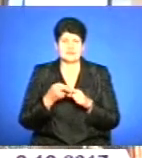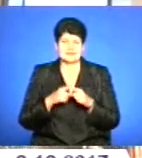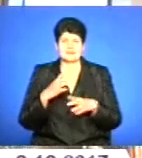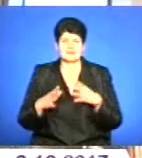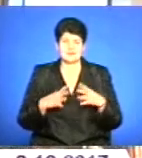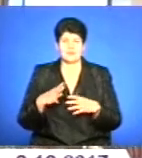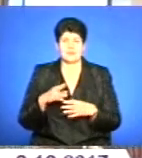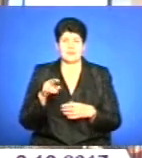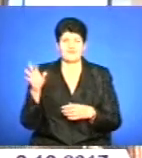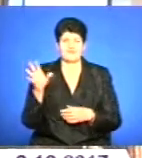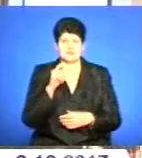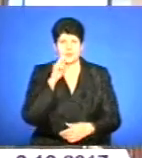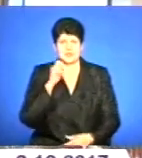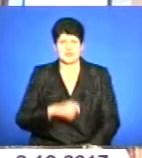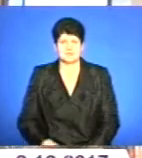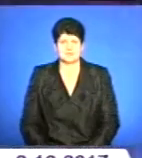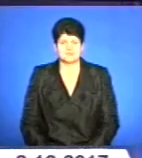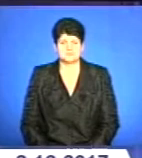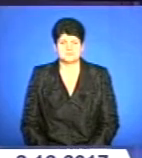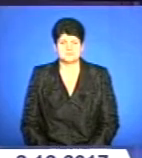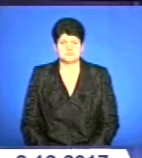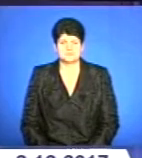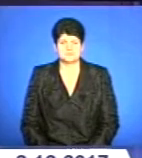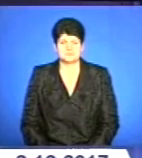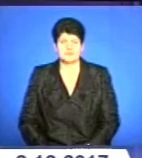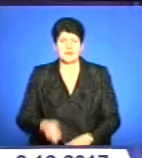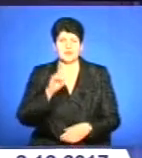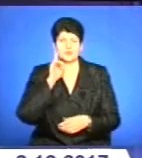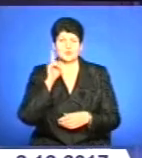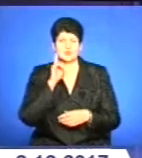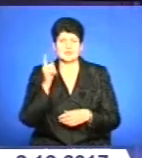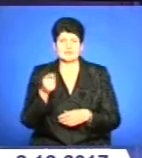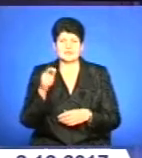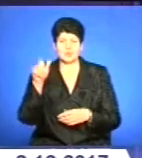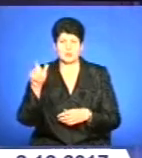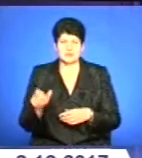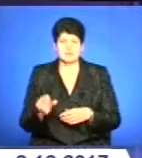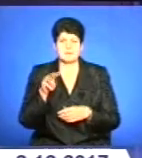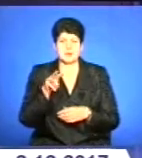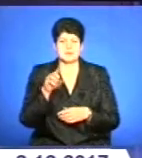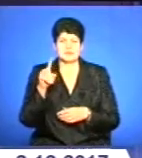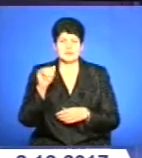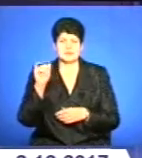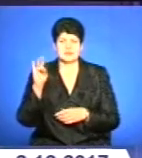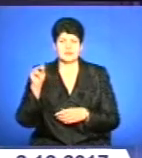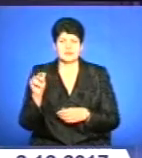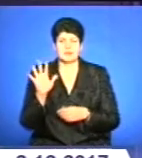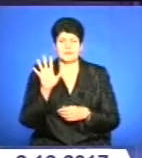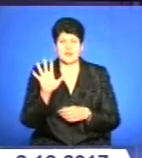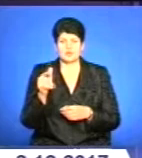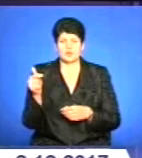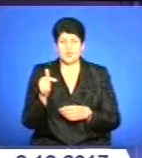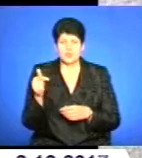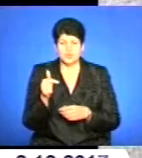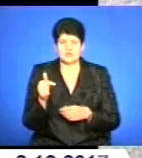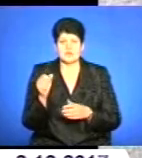Соломія Струс, Василь Панчук, Вісті ТТБ. Юна тернополянка Марта Зінчук, яку 5 грудня у Тернополі збив автомобіль,